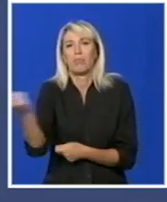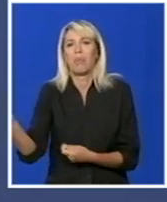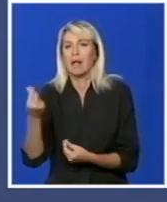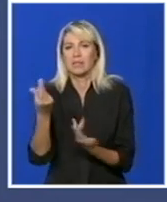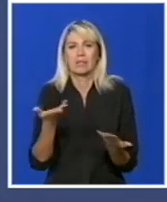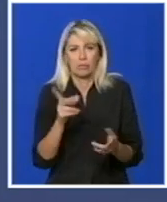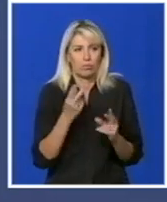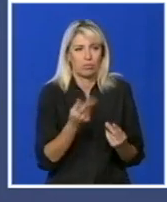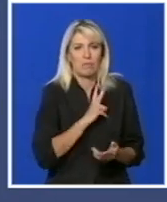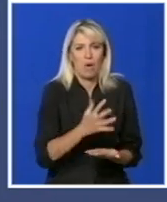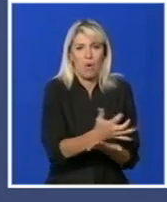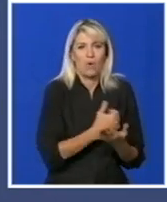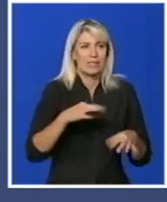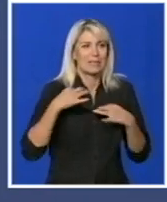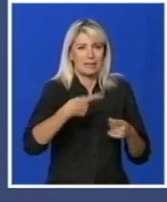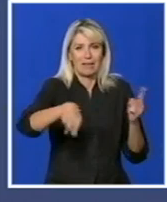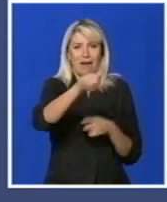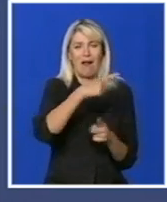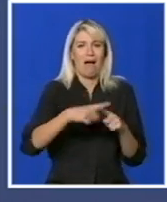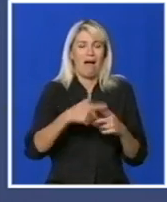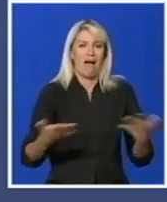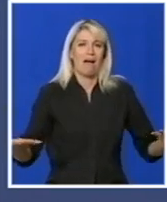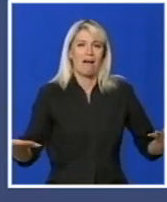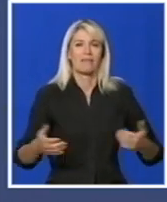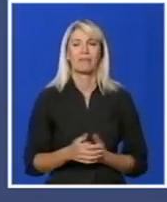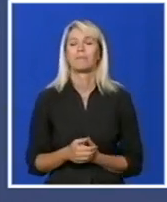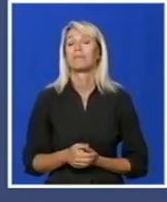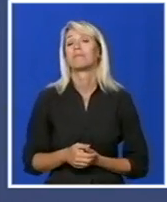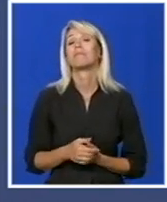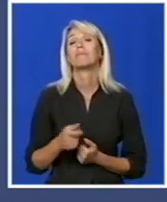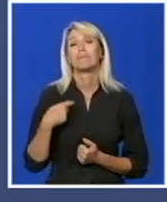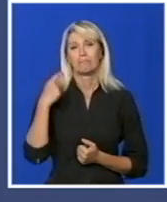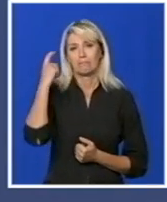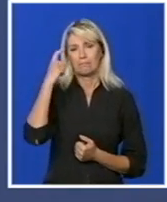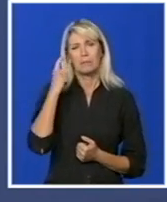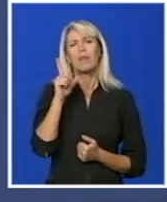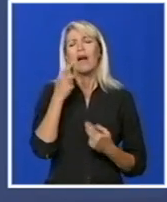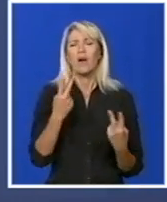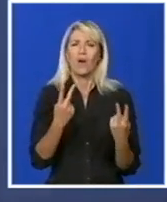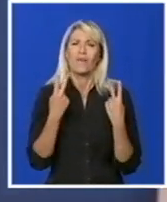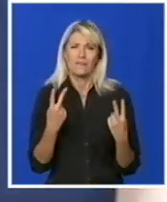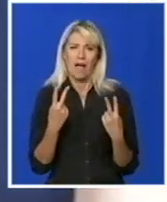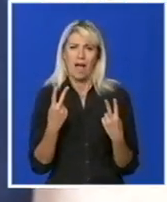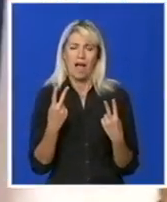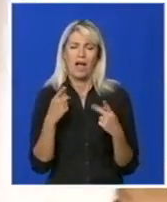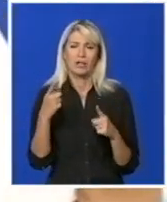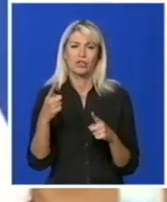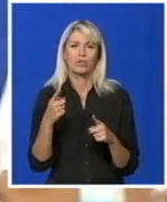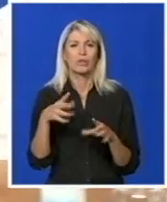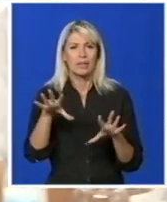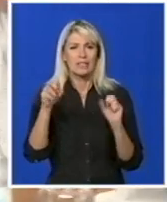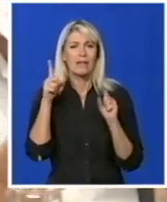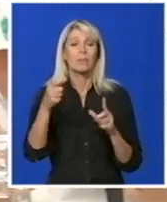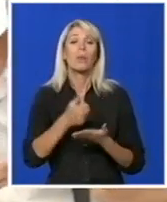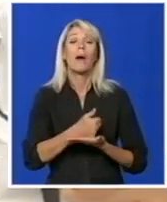Izvinite, da je bilo još jedno pitanje. Mislim da je vrlo važno da shvatimo da poslanicima u kulturi i umetnosti treba